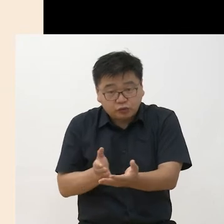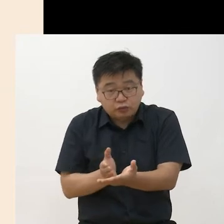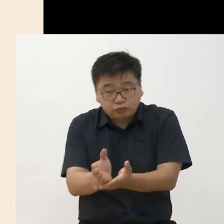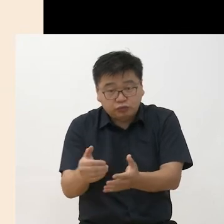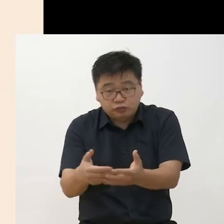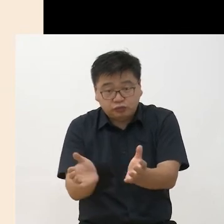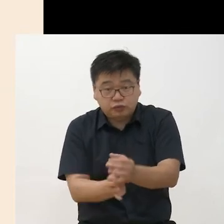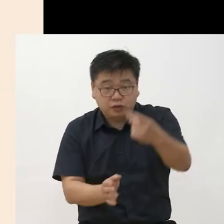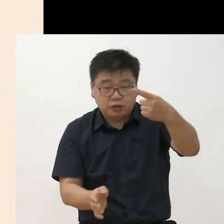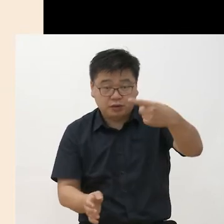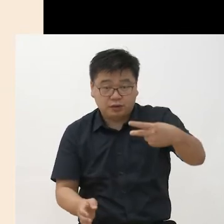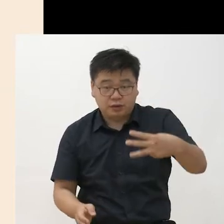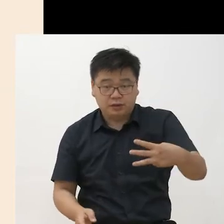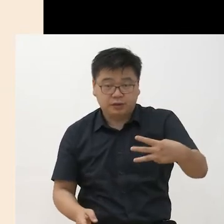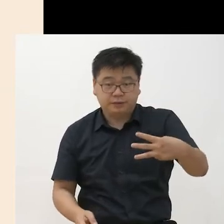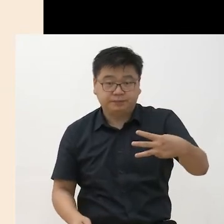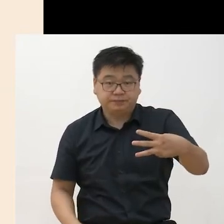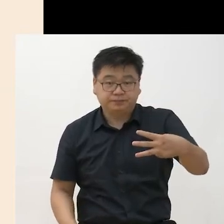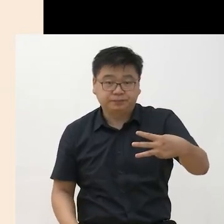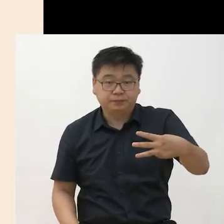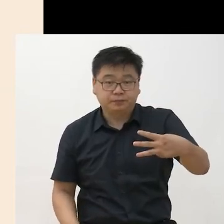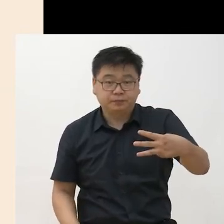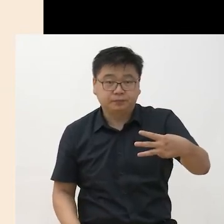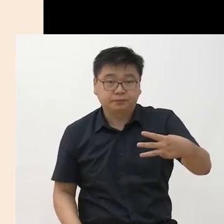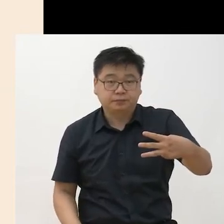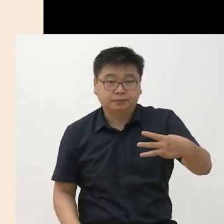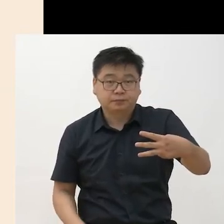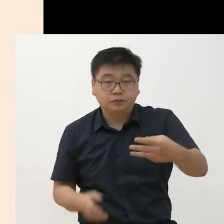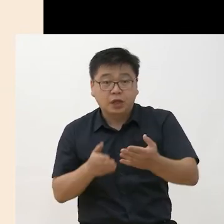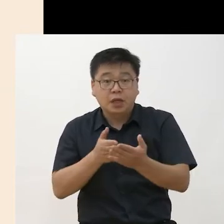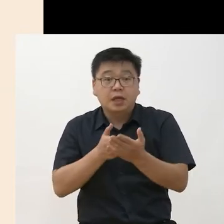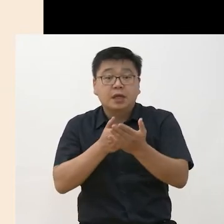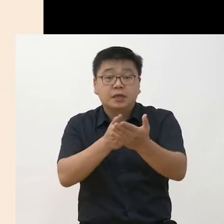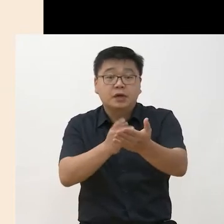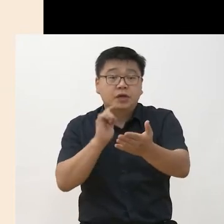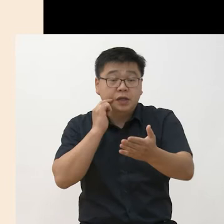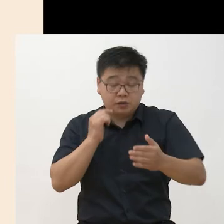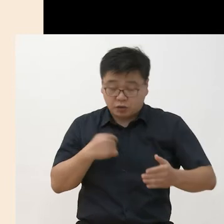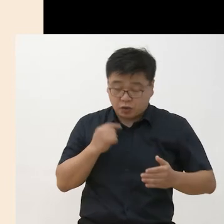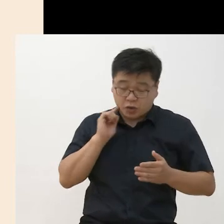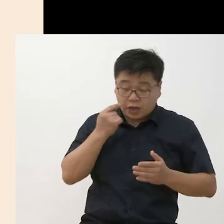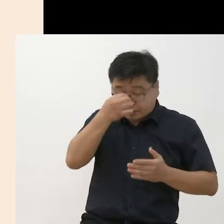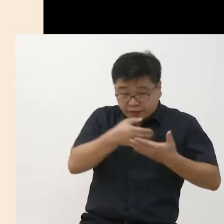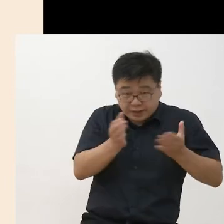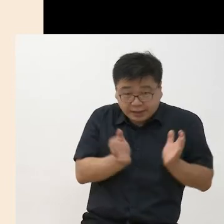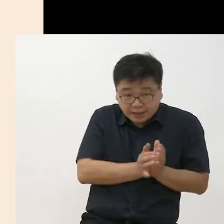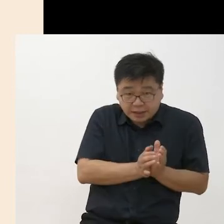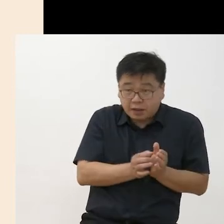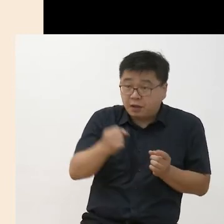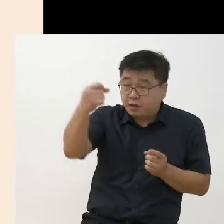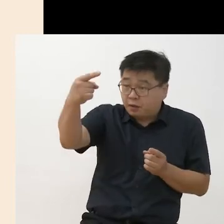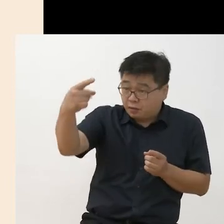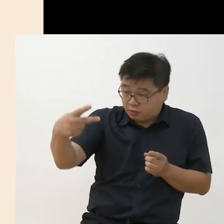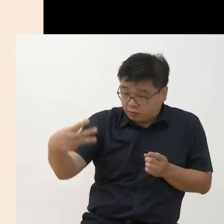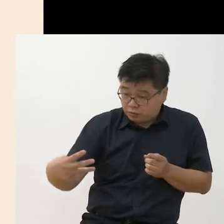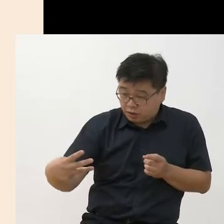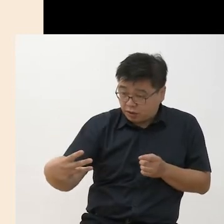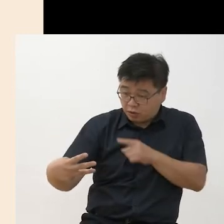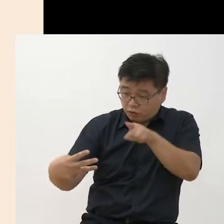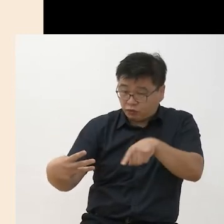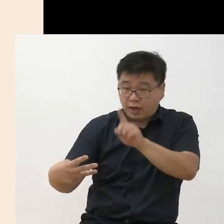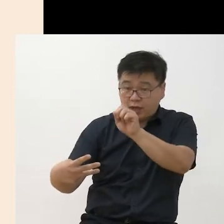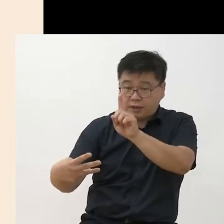세 가지 큰 대분류를 했고요. 신청하시는 예술단체는 이 3개 분야 중에